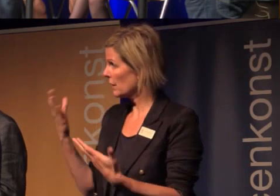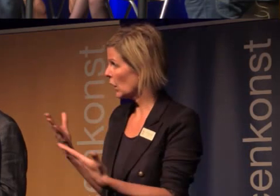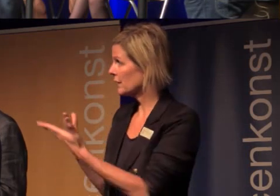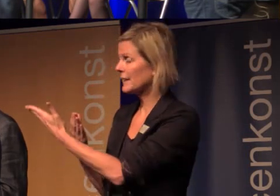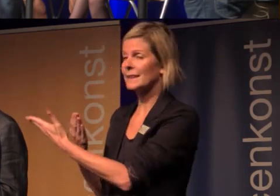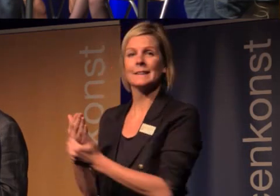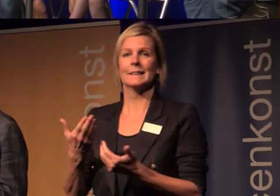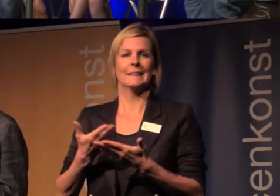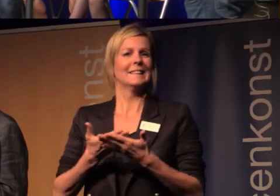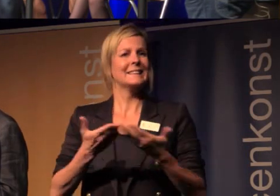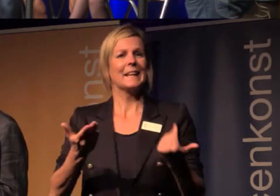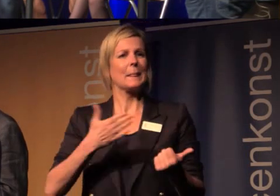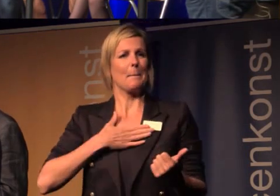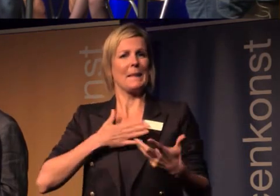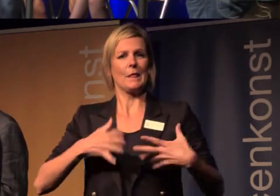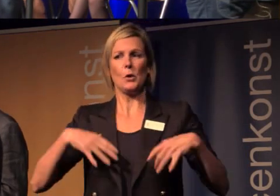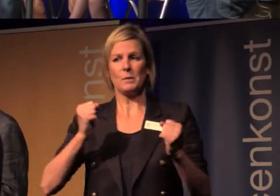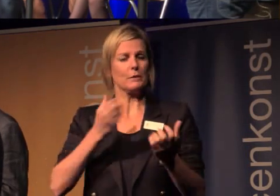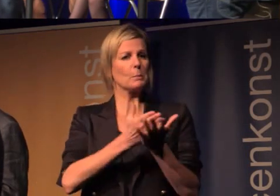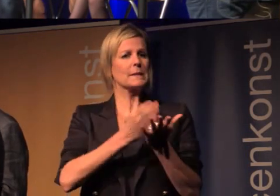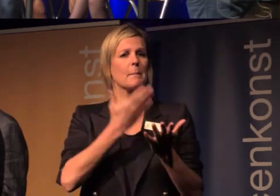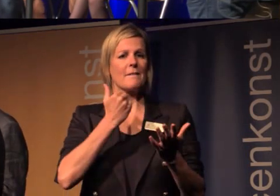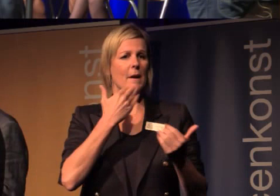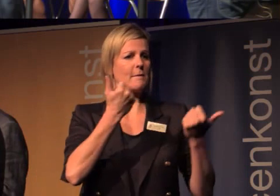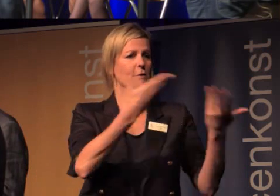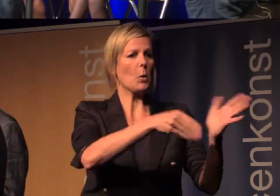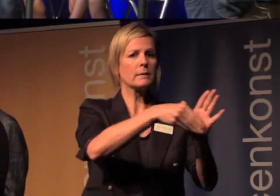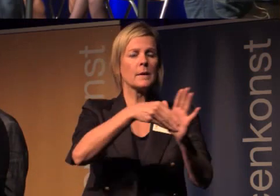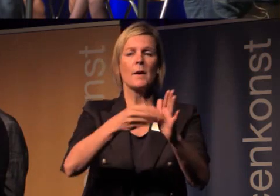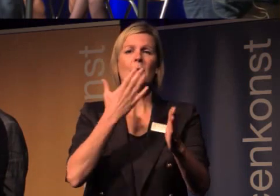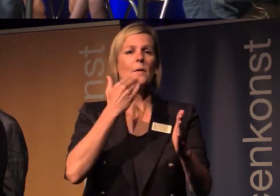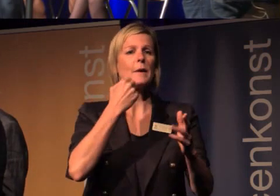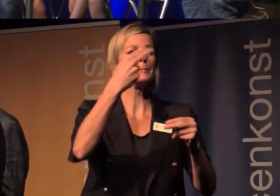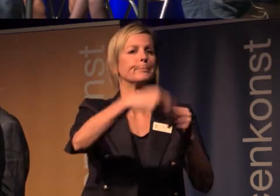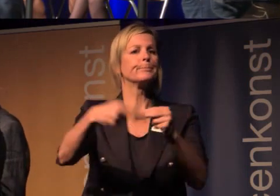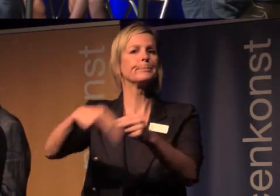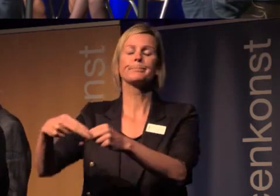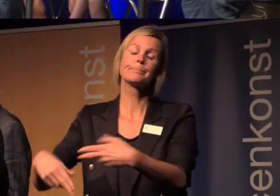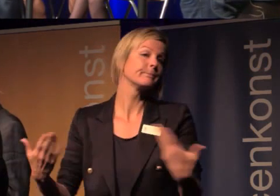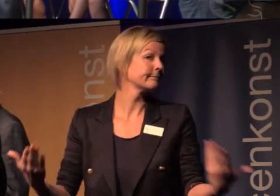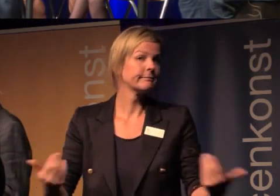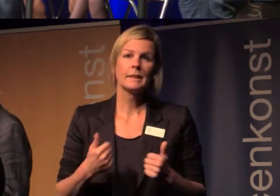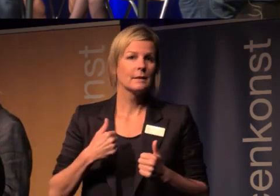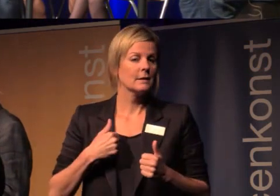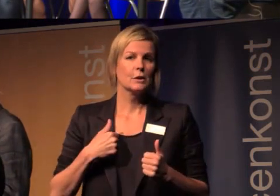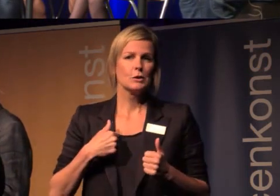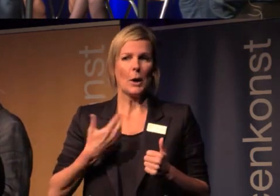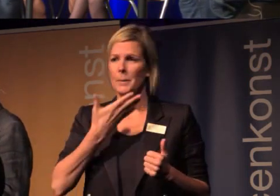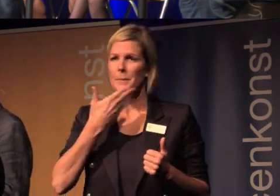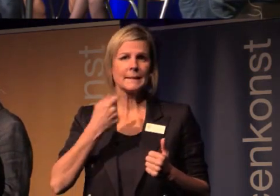min uppgift att recensera vilka som ska få stöd, vilka författare som ska få författarlön eller inte. Och jag sa inte